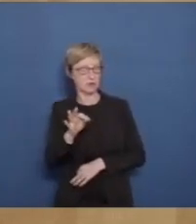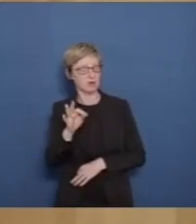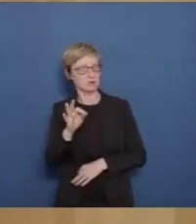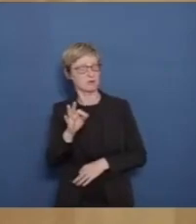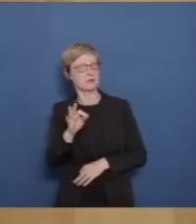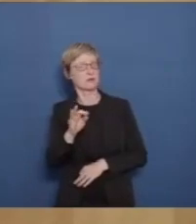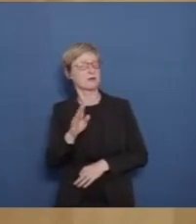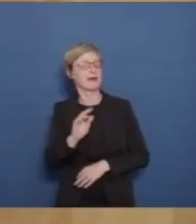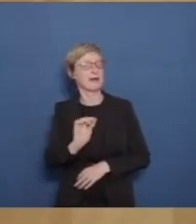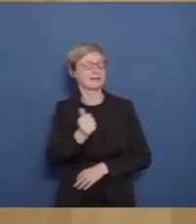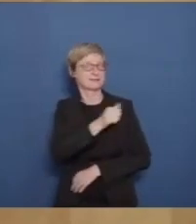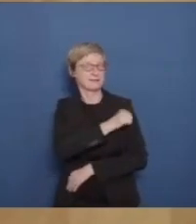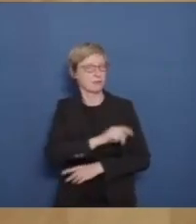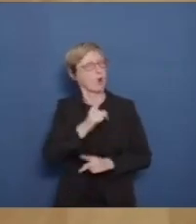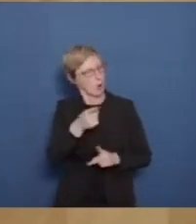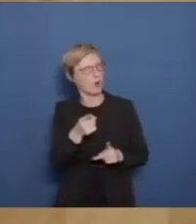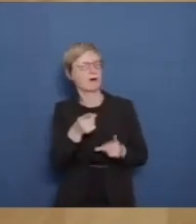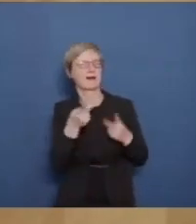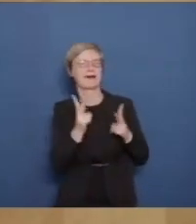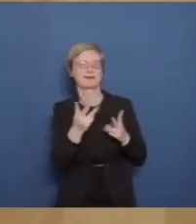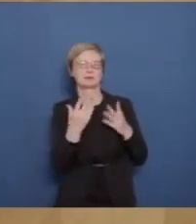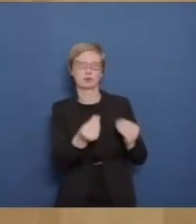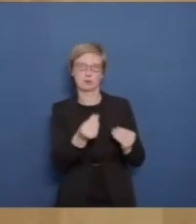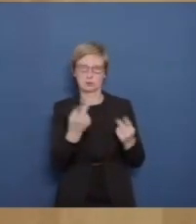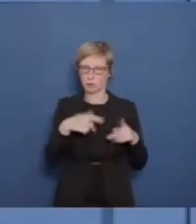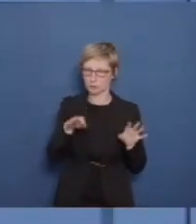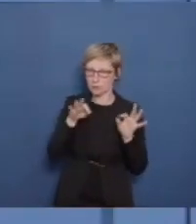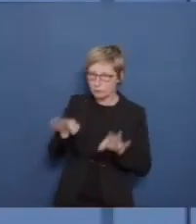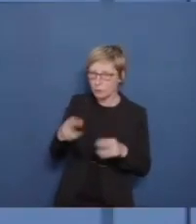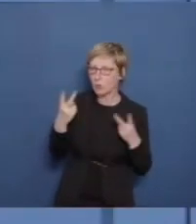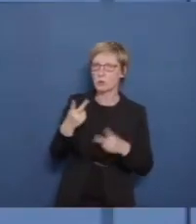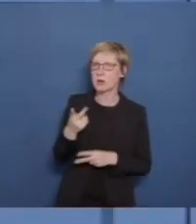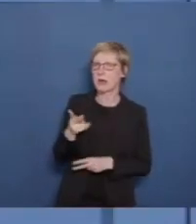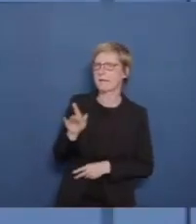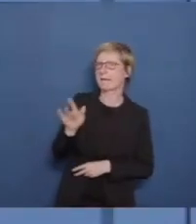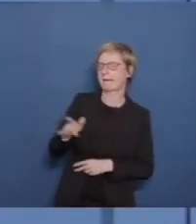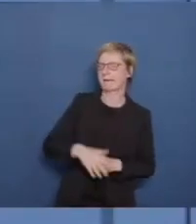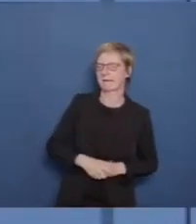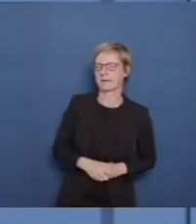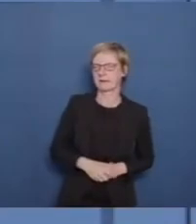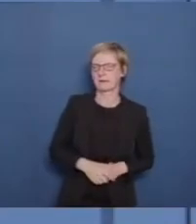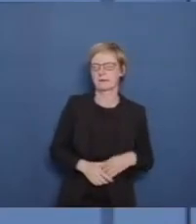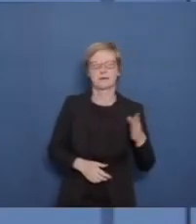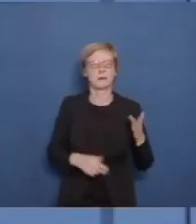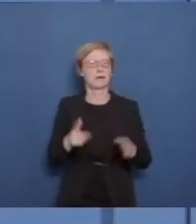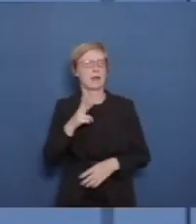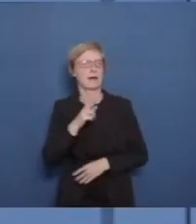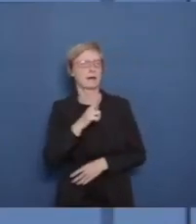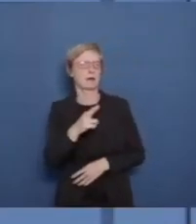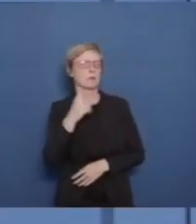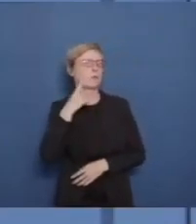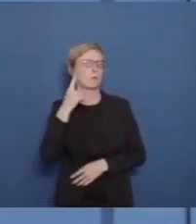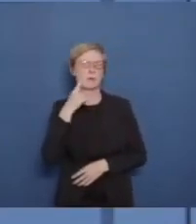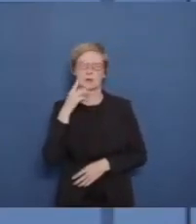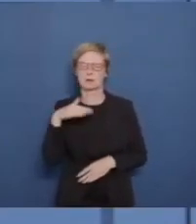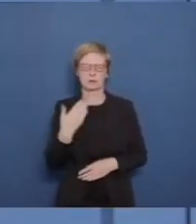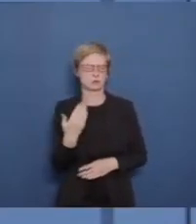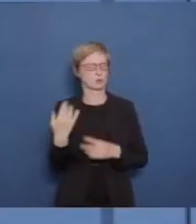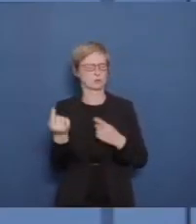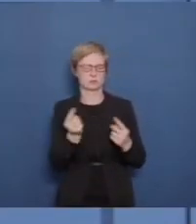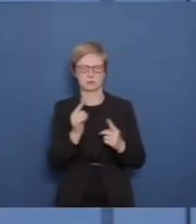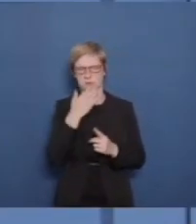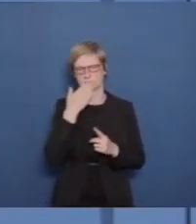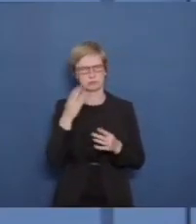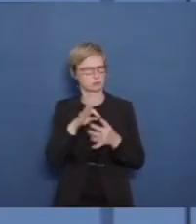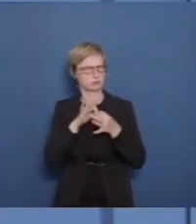oder zusätzliche Freiheiten von Leuten geben, die nur einfach geimpft sind? Herr Rinke, bislang ist daran nicht gedacht, zumal